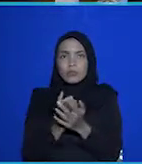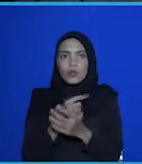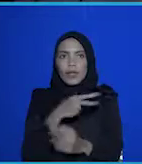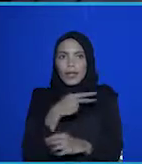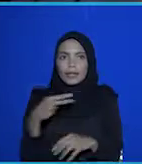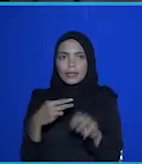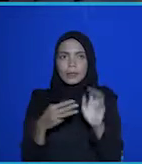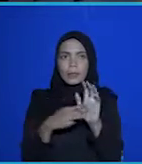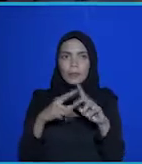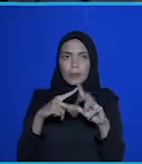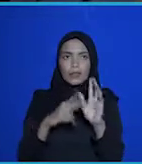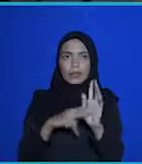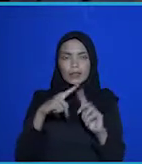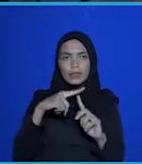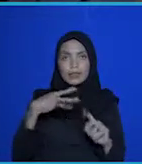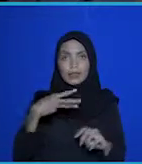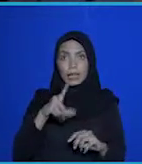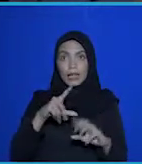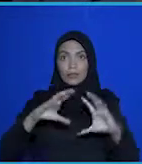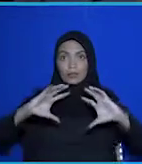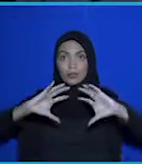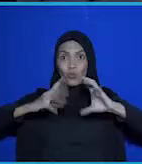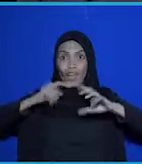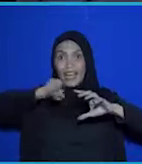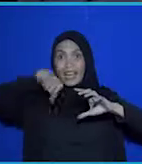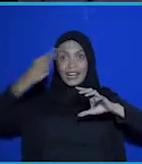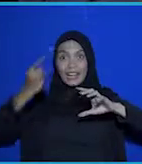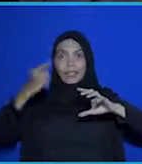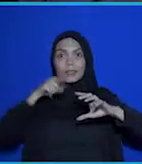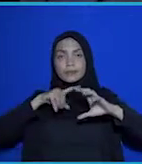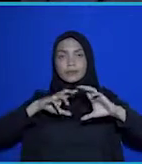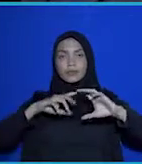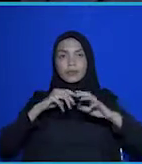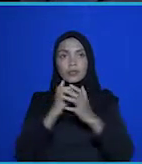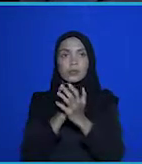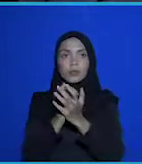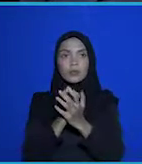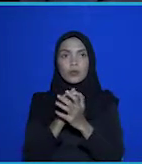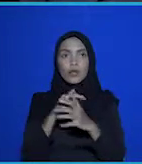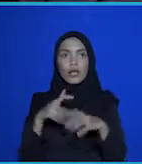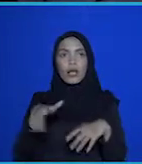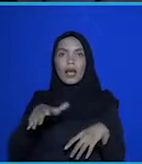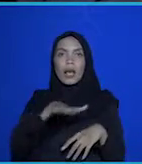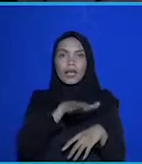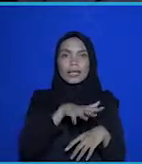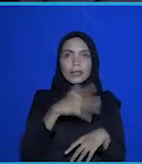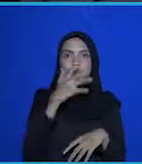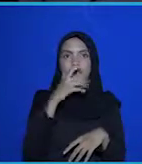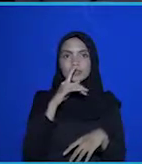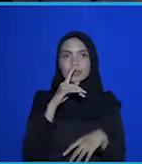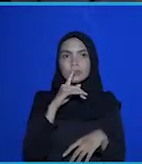astenosfer. Sehingga lapisan mantel atau astenosfer ini merupakan lapisan yang semi